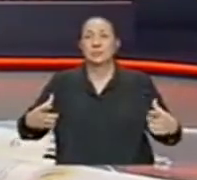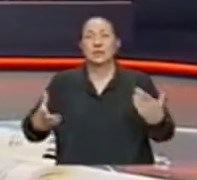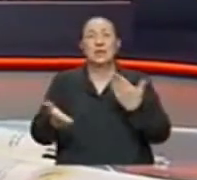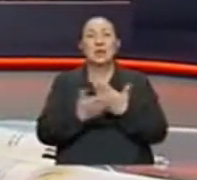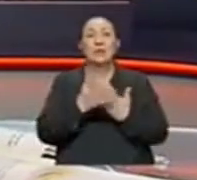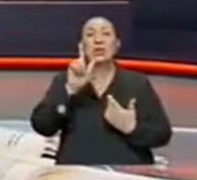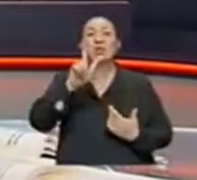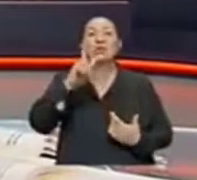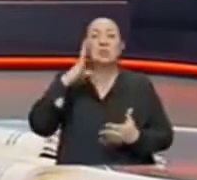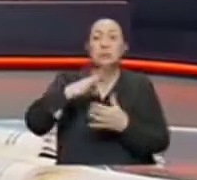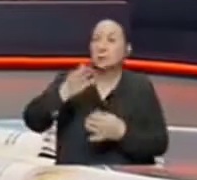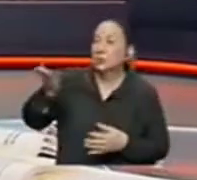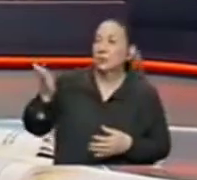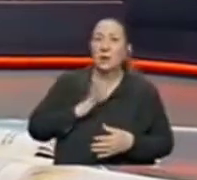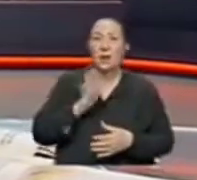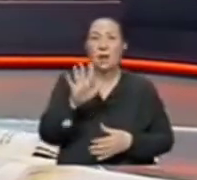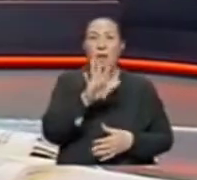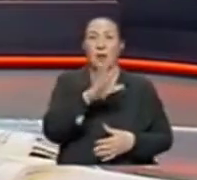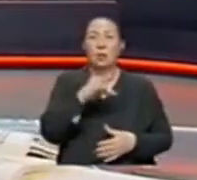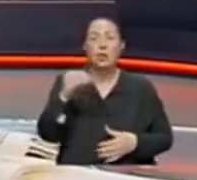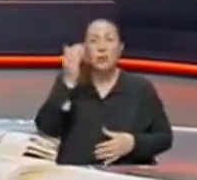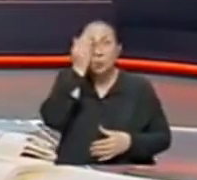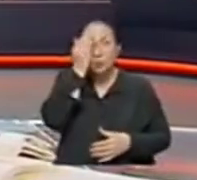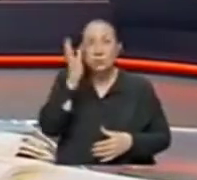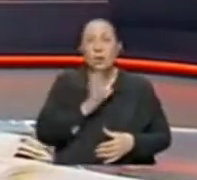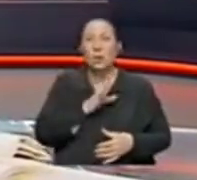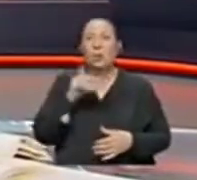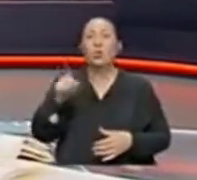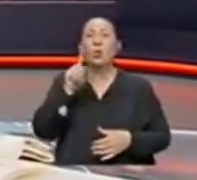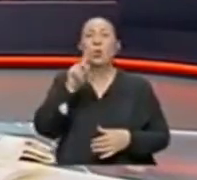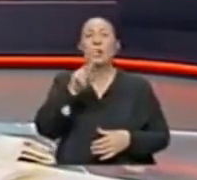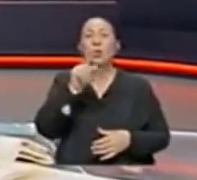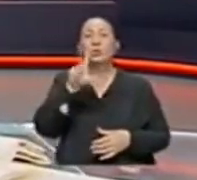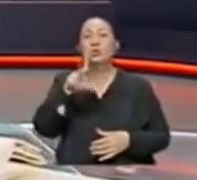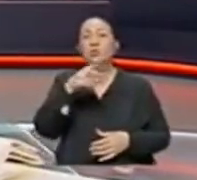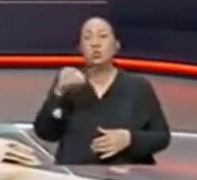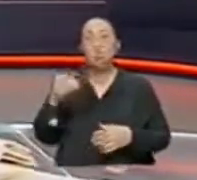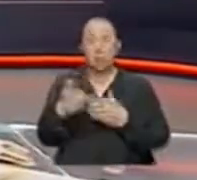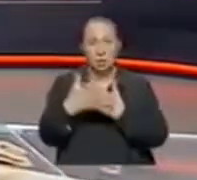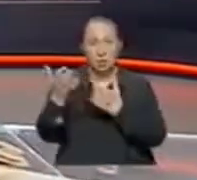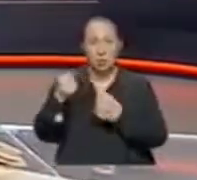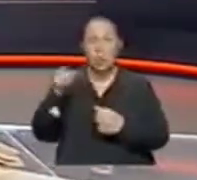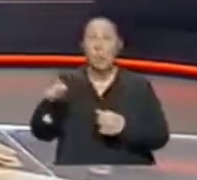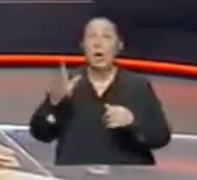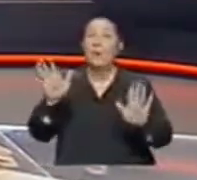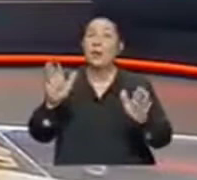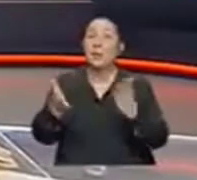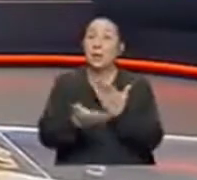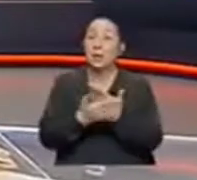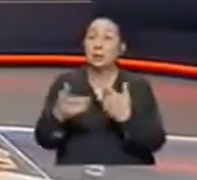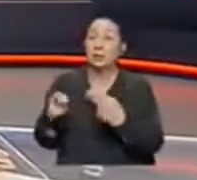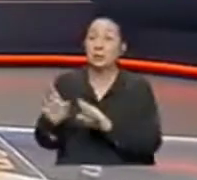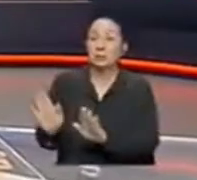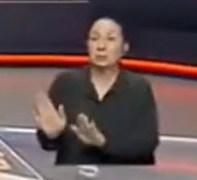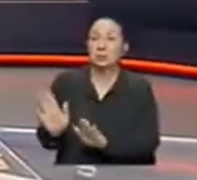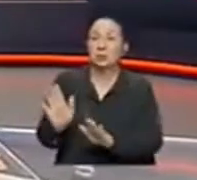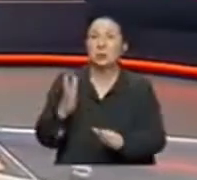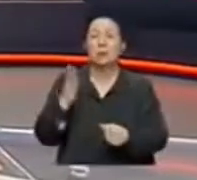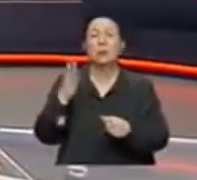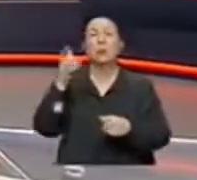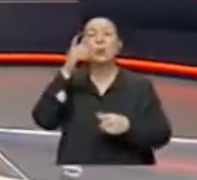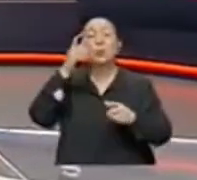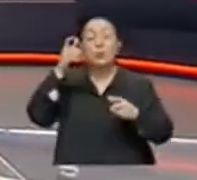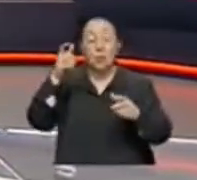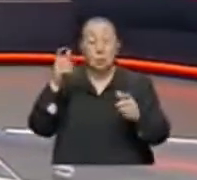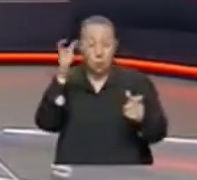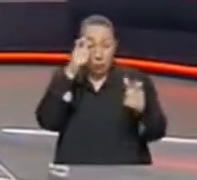yardıma muhtaç insanları var. 50 milyon yoksulumuz var. Onların 12-13 milyonu yardım alıyor. Onlar aman yardımlar kesilir. Memleketin